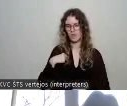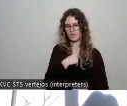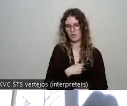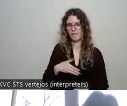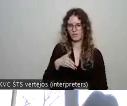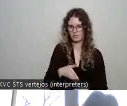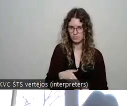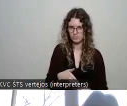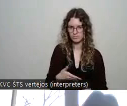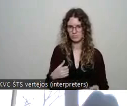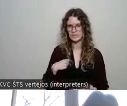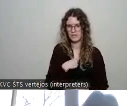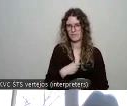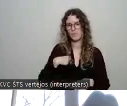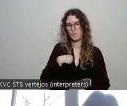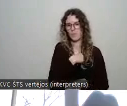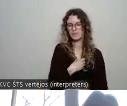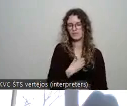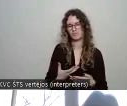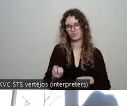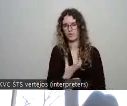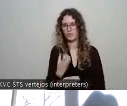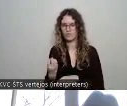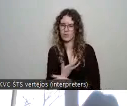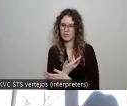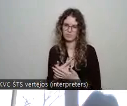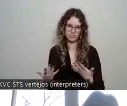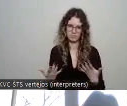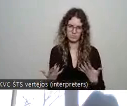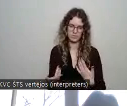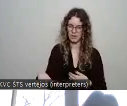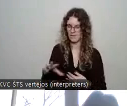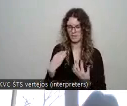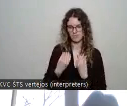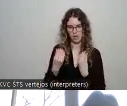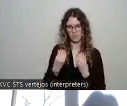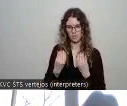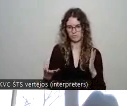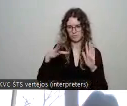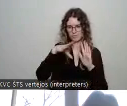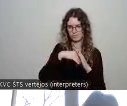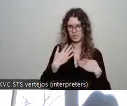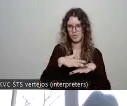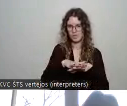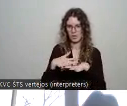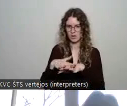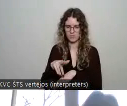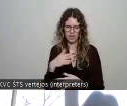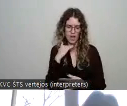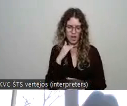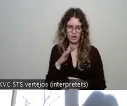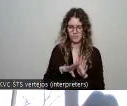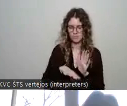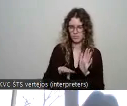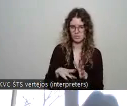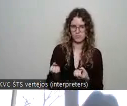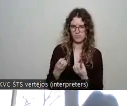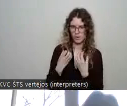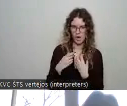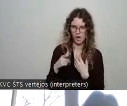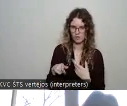ir integravimą per visus mokyklų dalykus. Taigi jie labai aiškiai viską pasakė ir paprastai. Ir nereikia